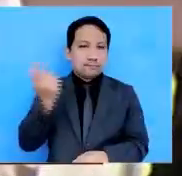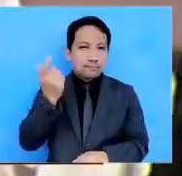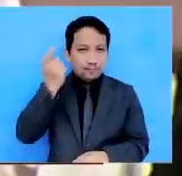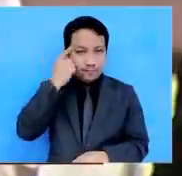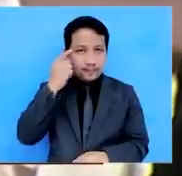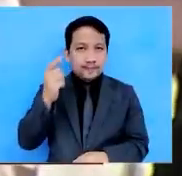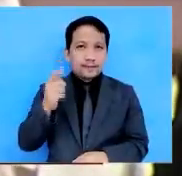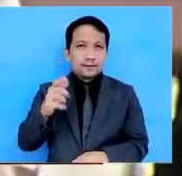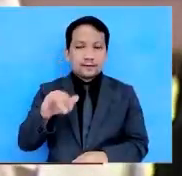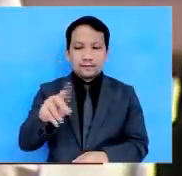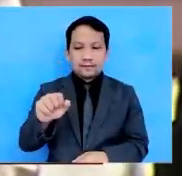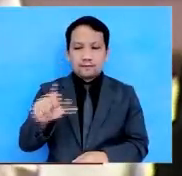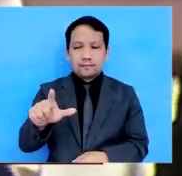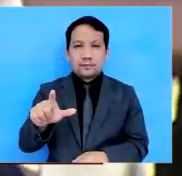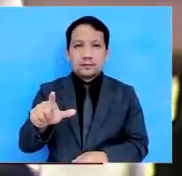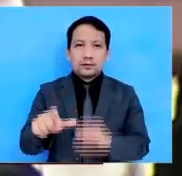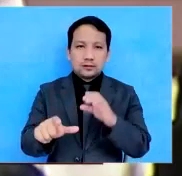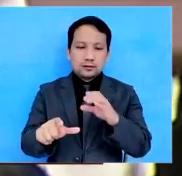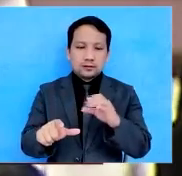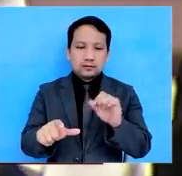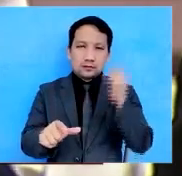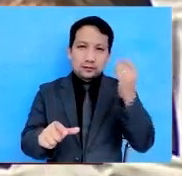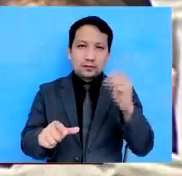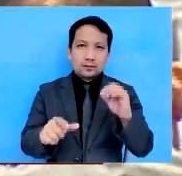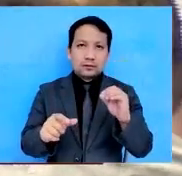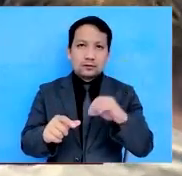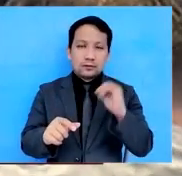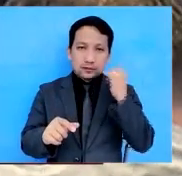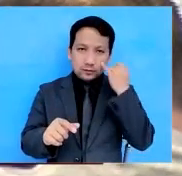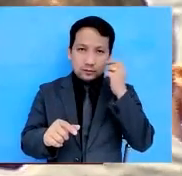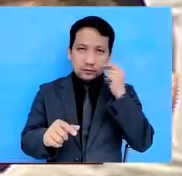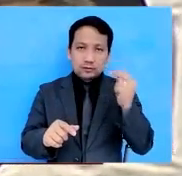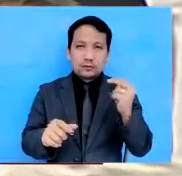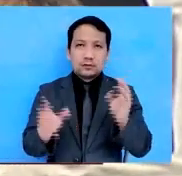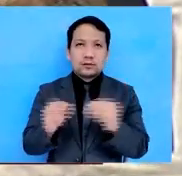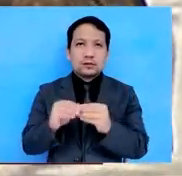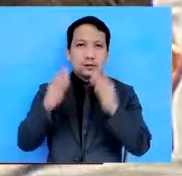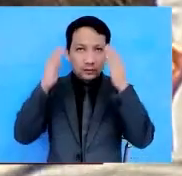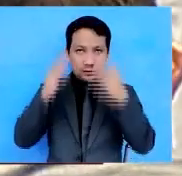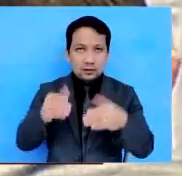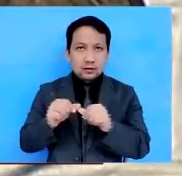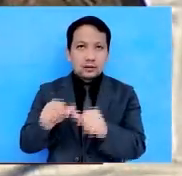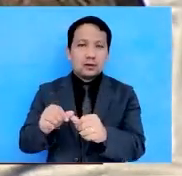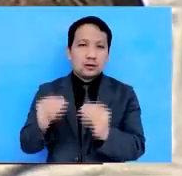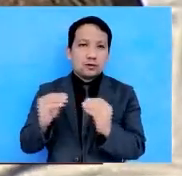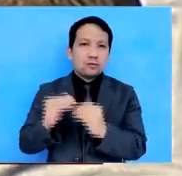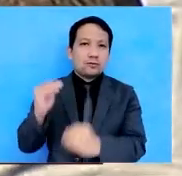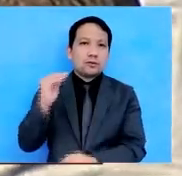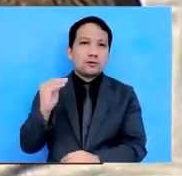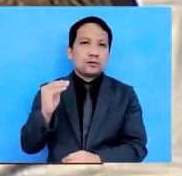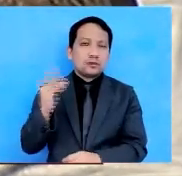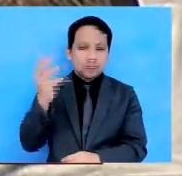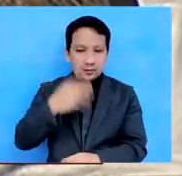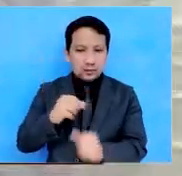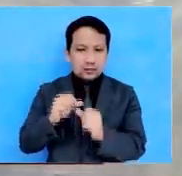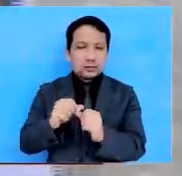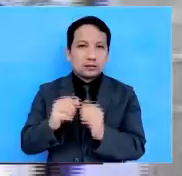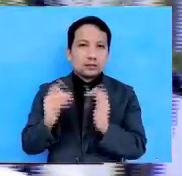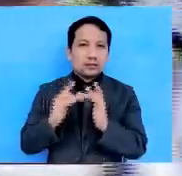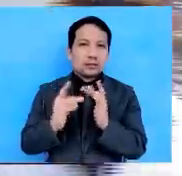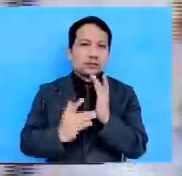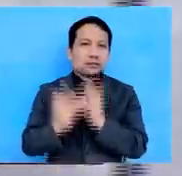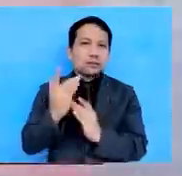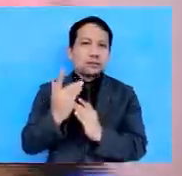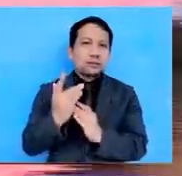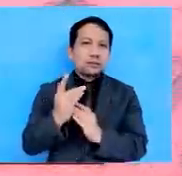Cignal TV President and Chief Executive Officer Jane Basas, pagtutuunan nila ng pansin ang pagpapaganda sa digital infrastructure ng